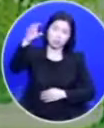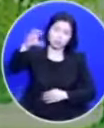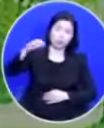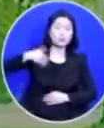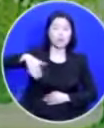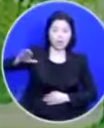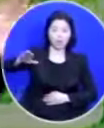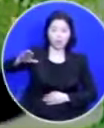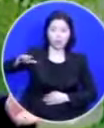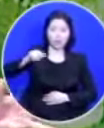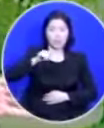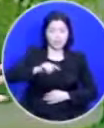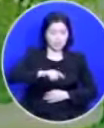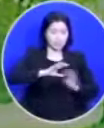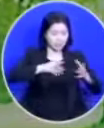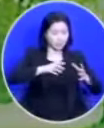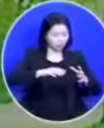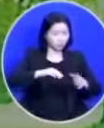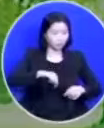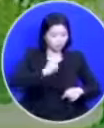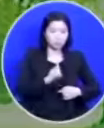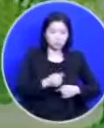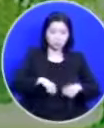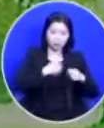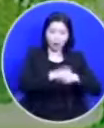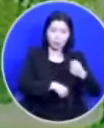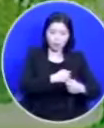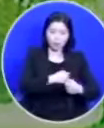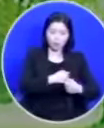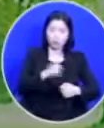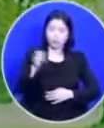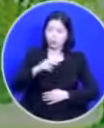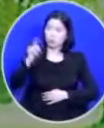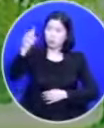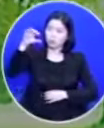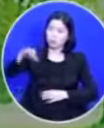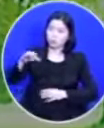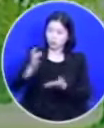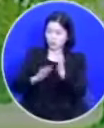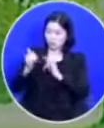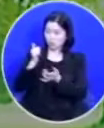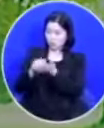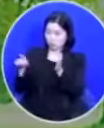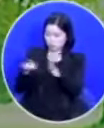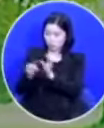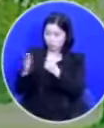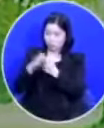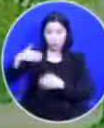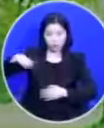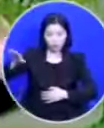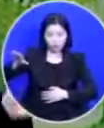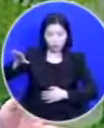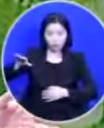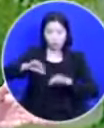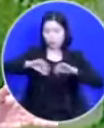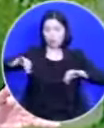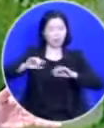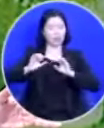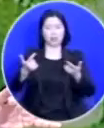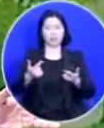가는 겁니다 이 세상만 세상 대로 살고 그리고 천국은 예수 믿어 쓰니까 가고 이런 경우